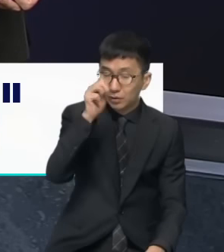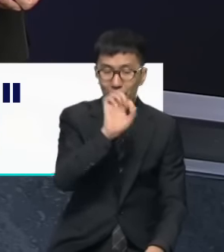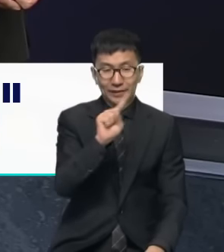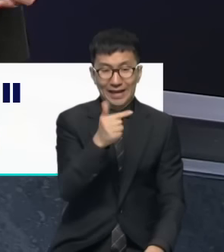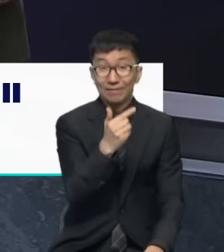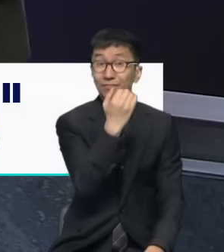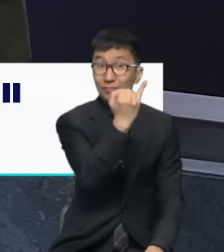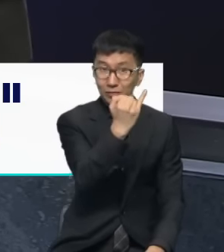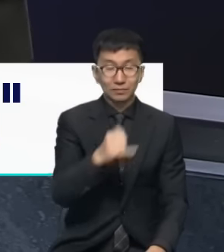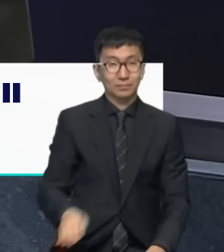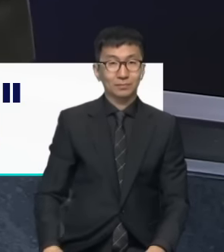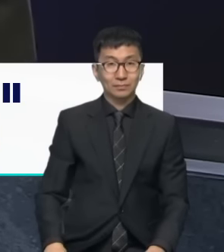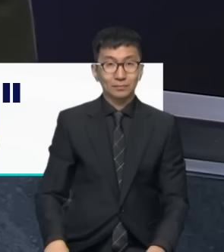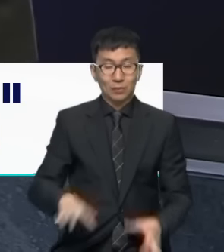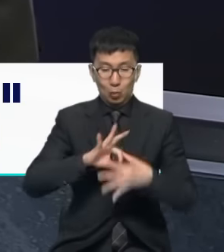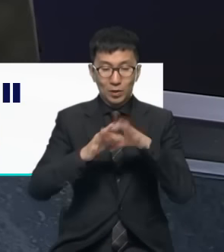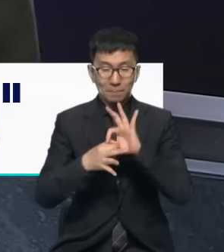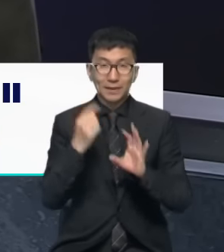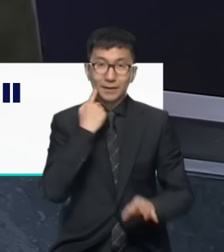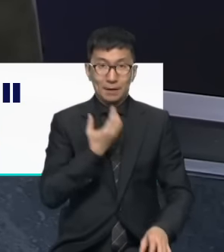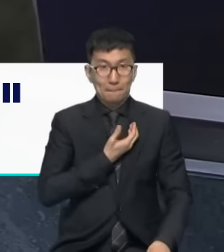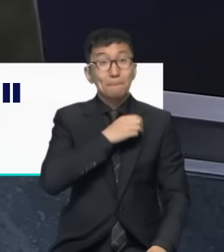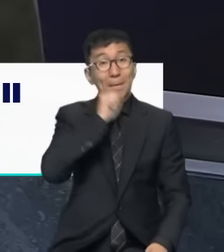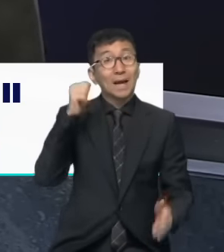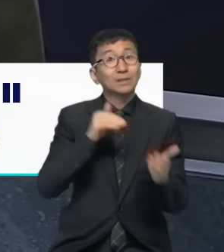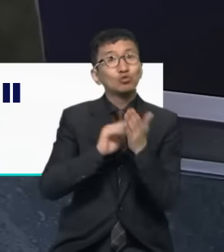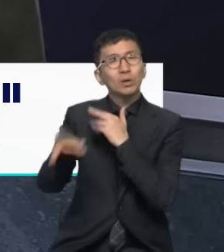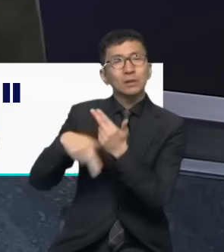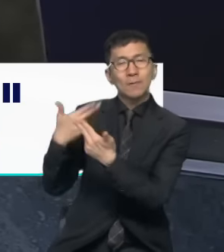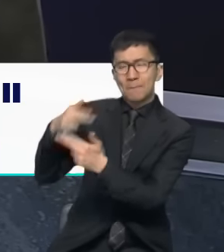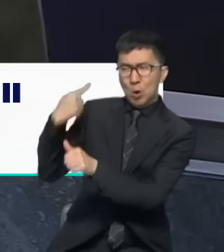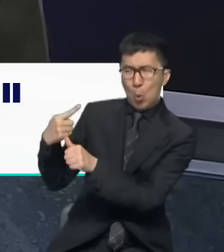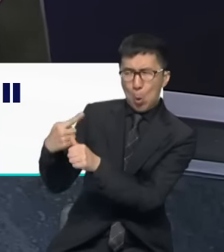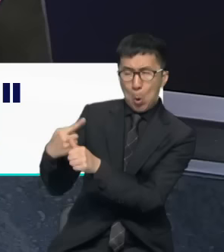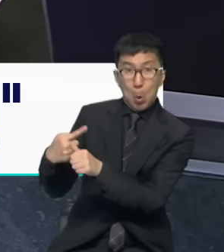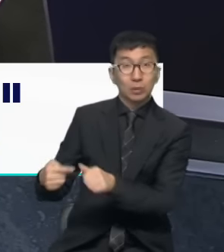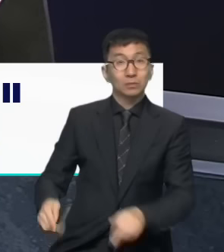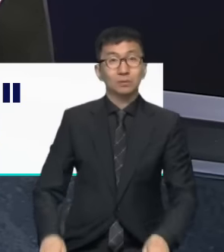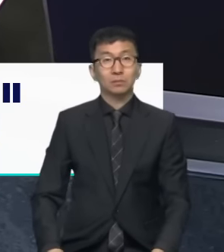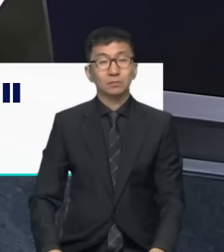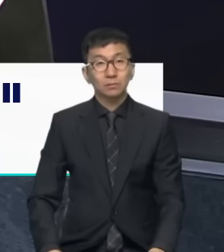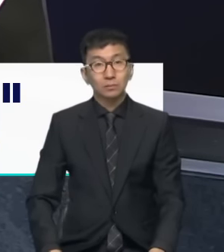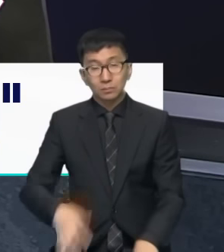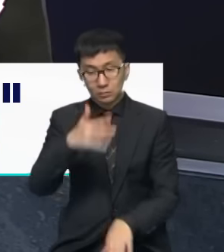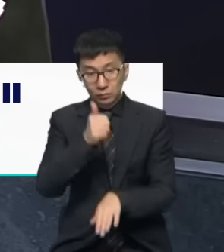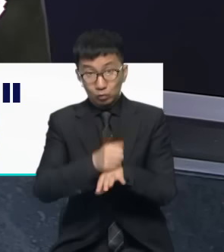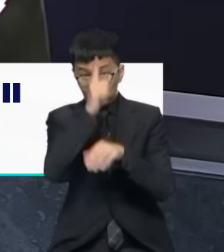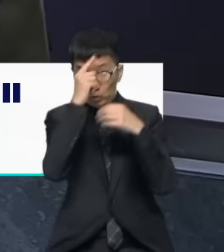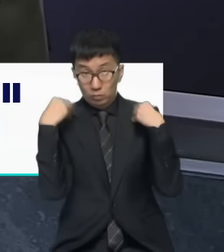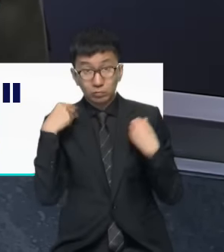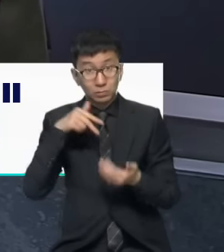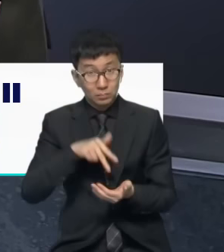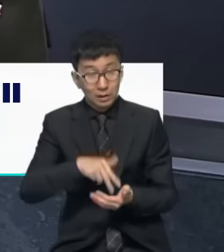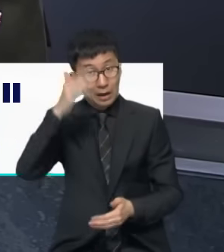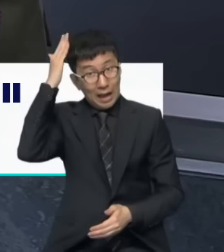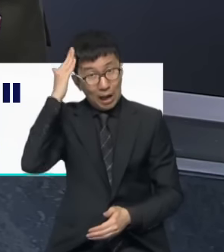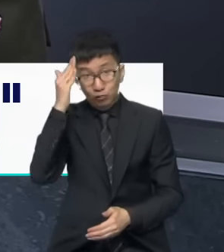배드민턴 안세영 선수가 올림픽 금메달을 딴 이후 협회를 비판하는 목소리를 낸 걸 계기로